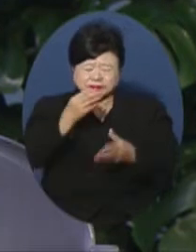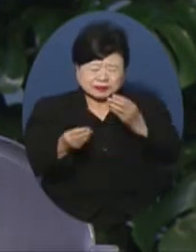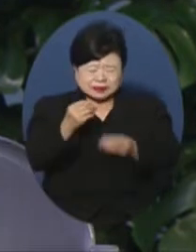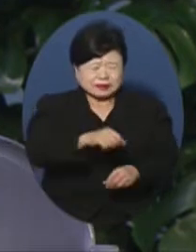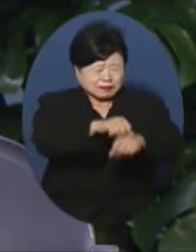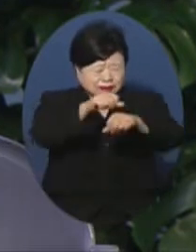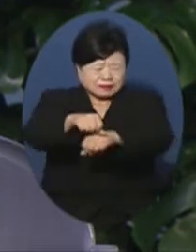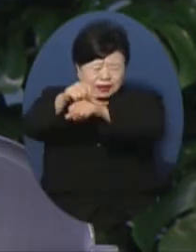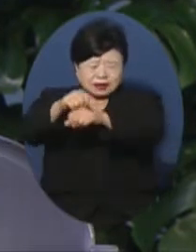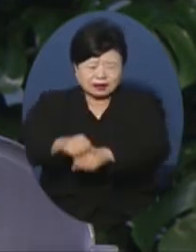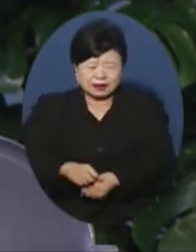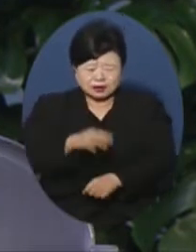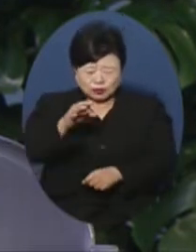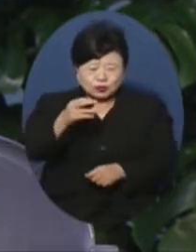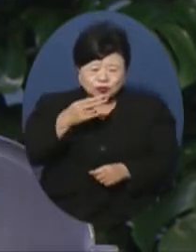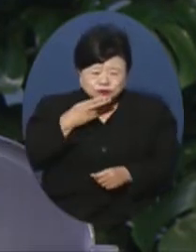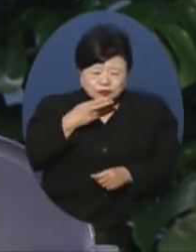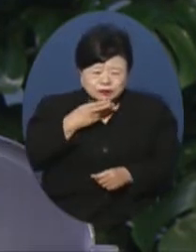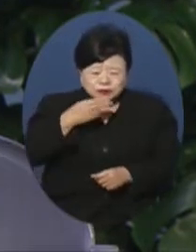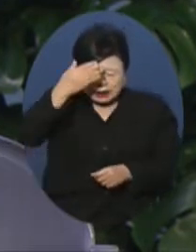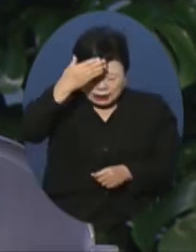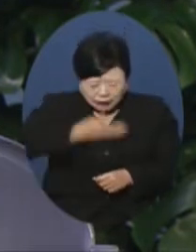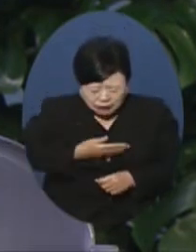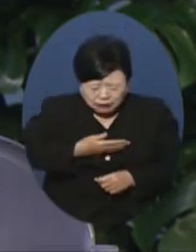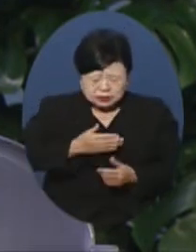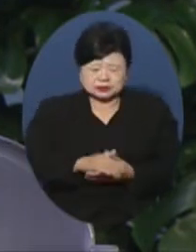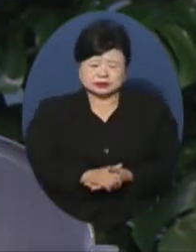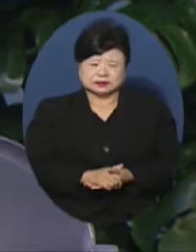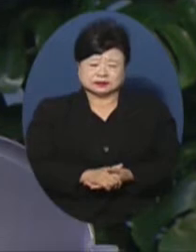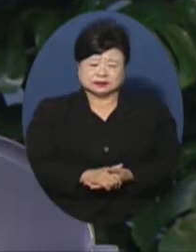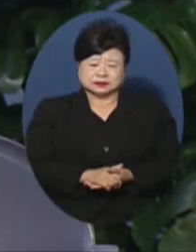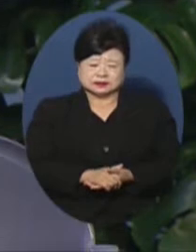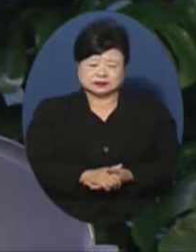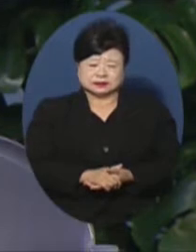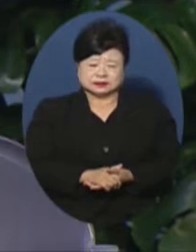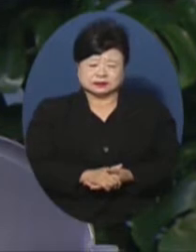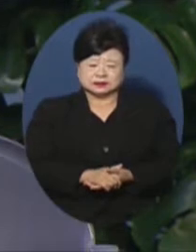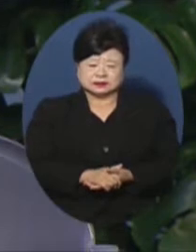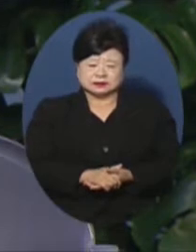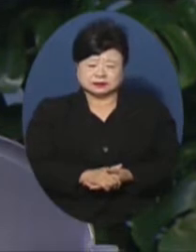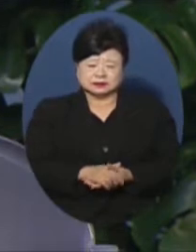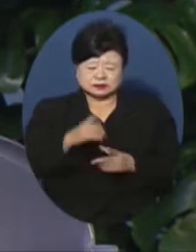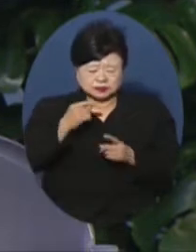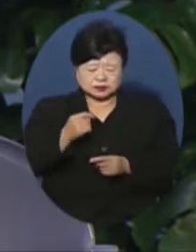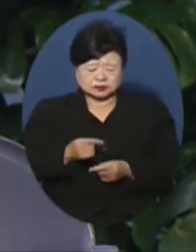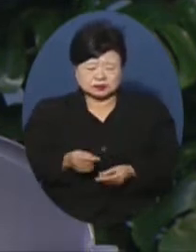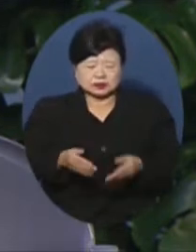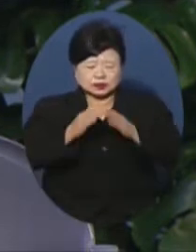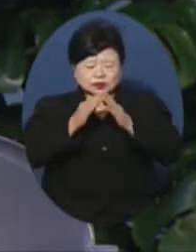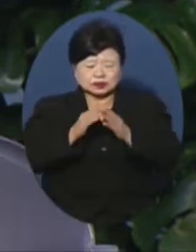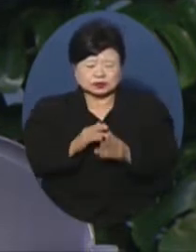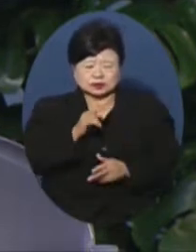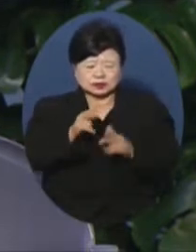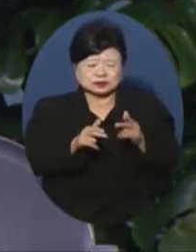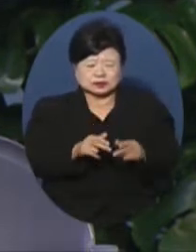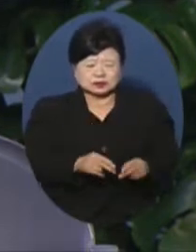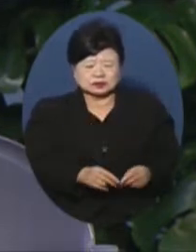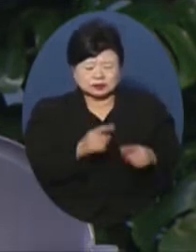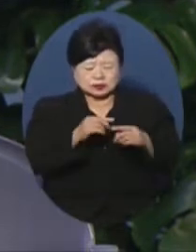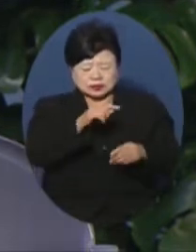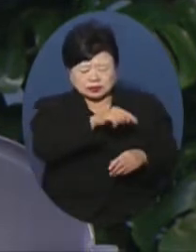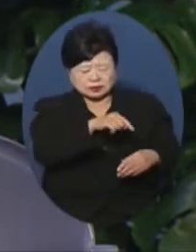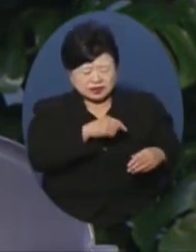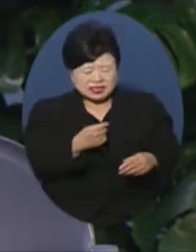빚은 태산인데 돈은 없고 앞이 캄캄했습니다. 저는 공사 중인 교회 한쪽